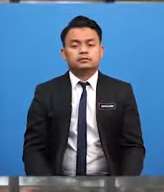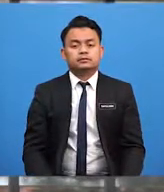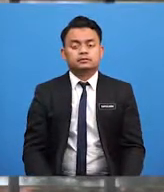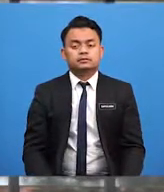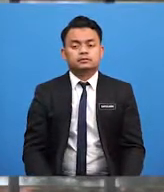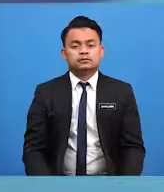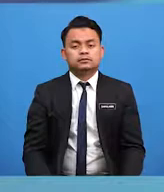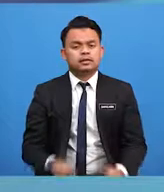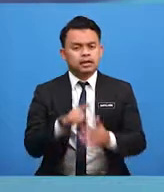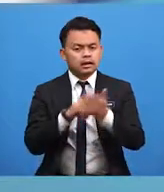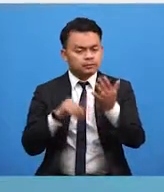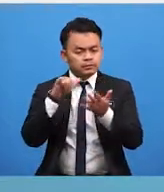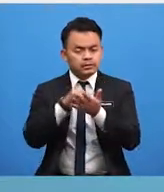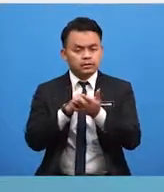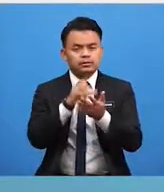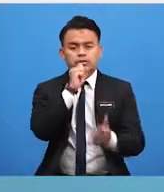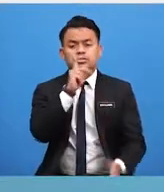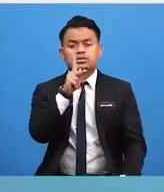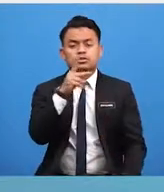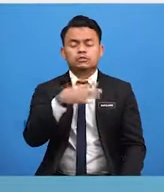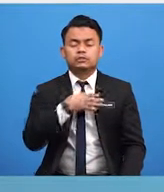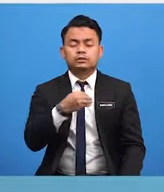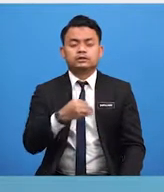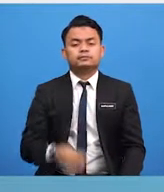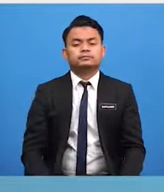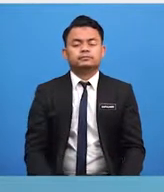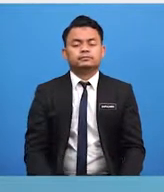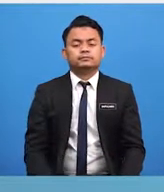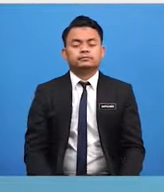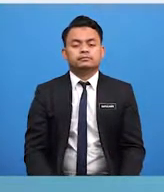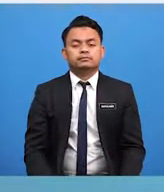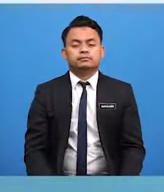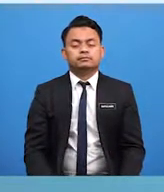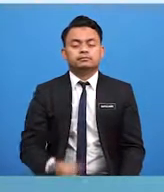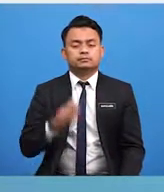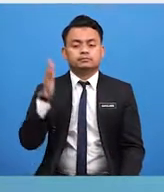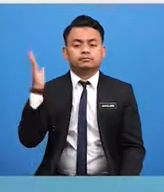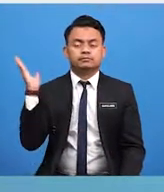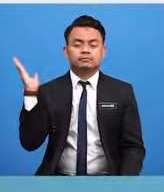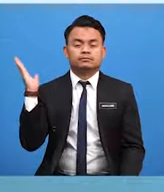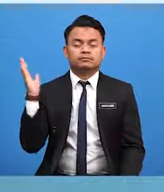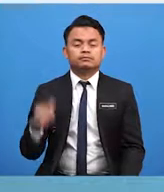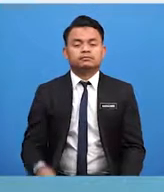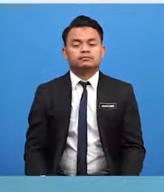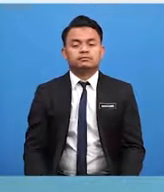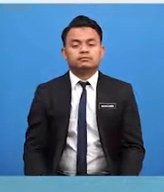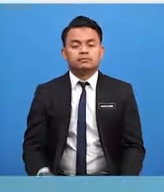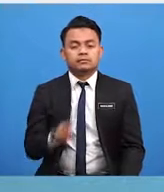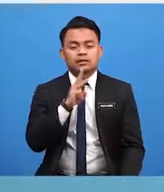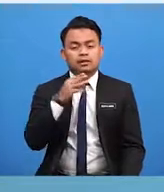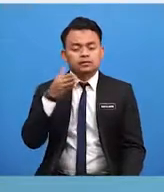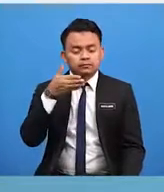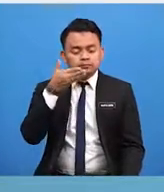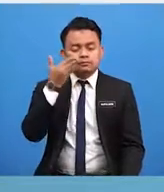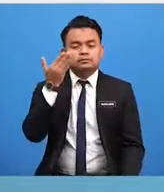stok putih? Stok putih juga merupakan cecair aromatik yang diperolehi